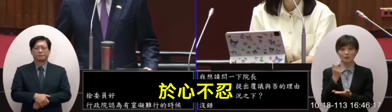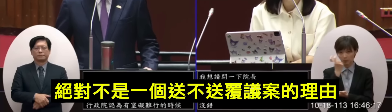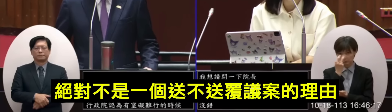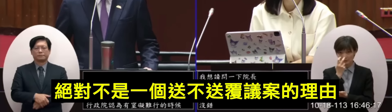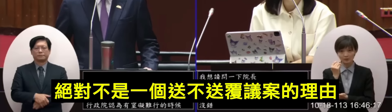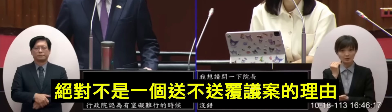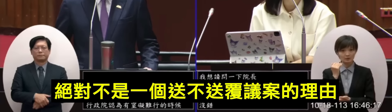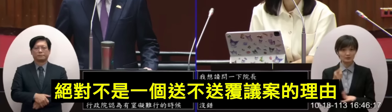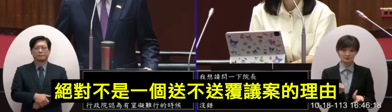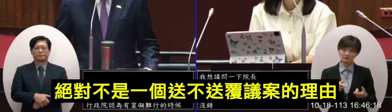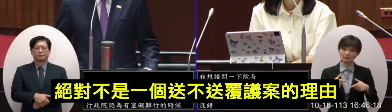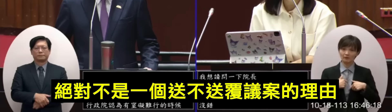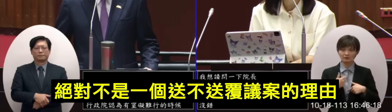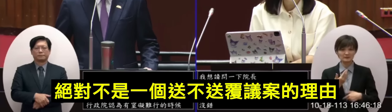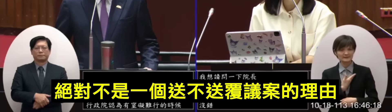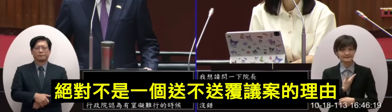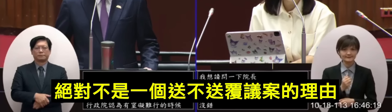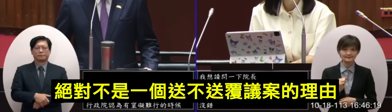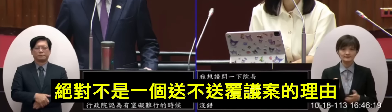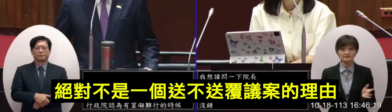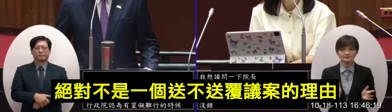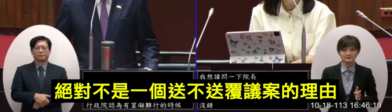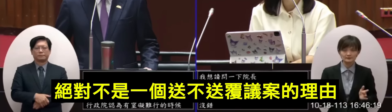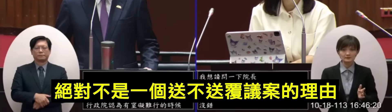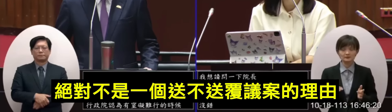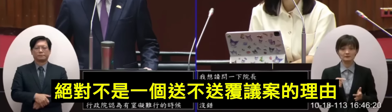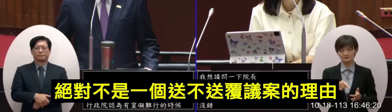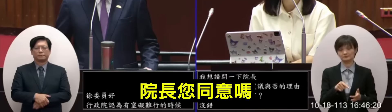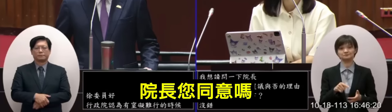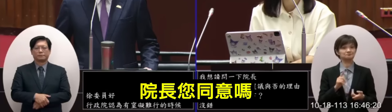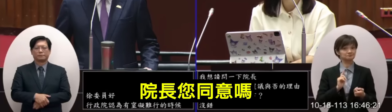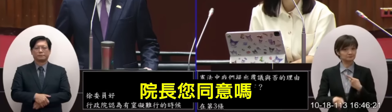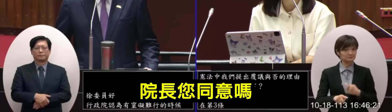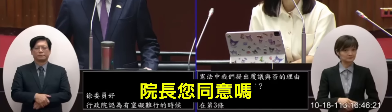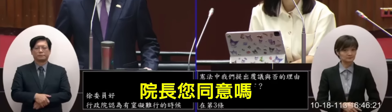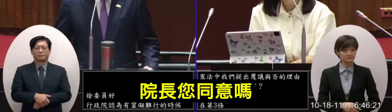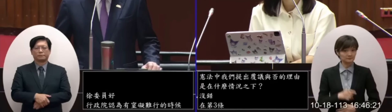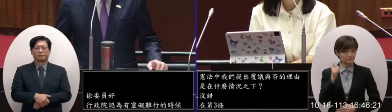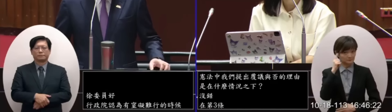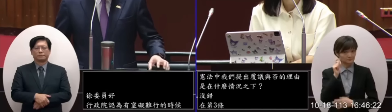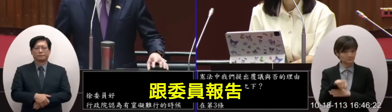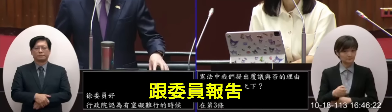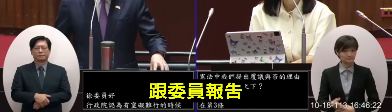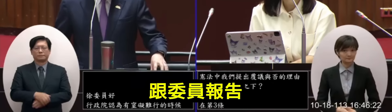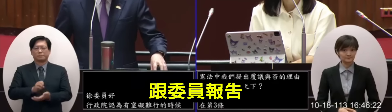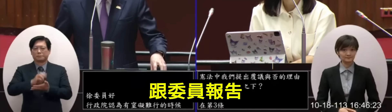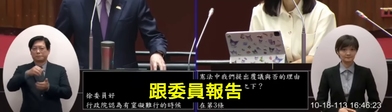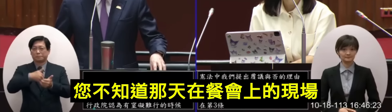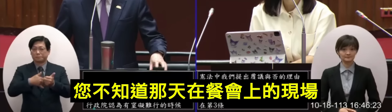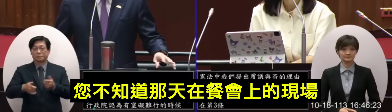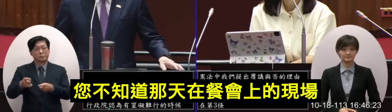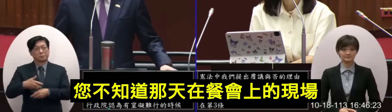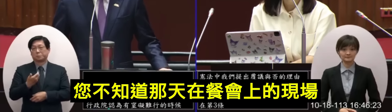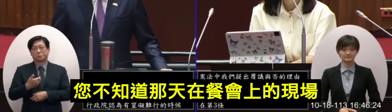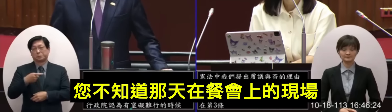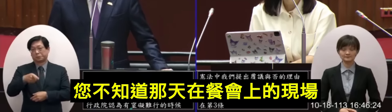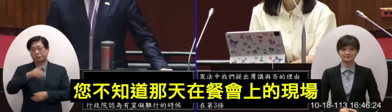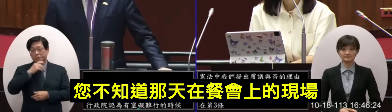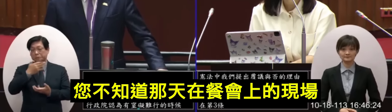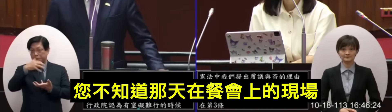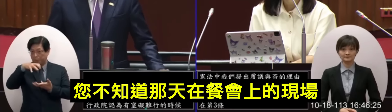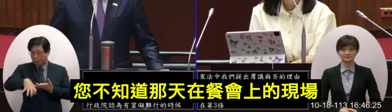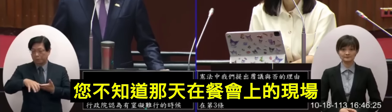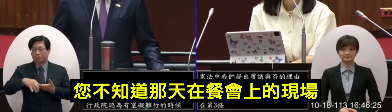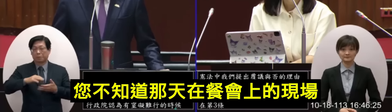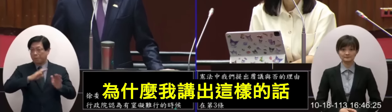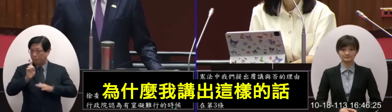忍绝对不是一个送不送复议案的理由。院长，您同意吗？ 跟委员报告，您不知道那天在参会